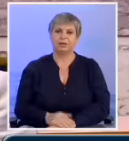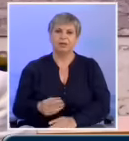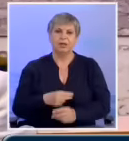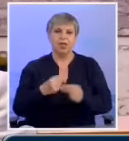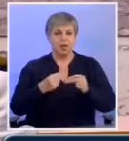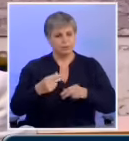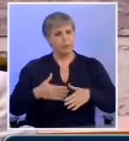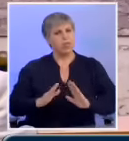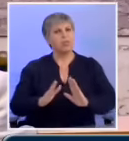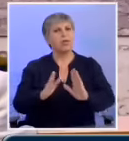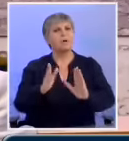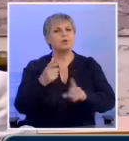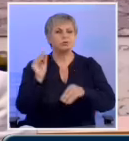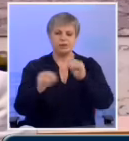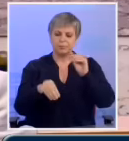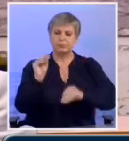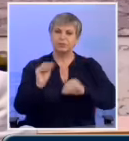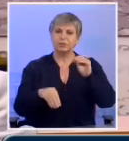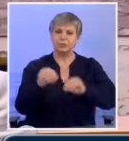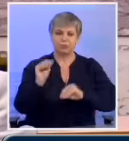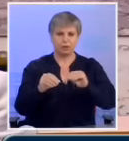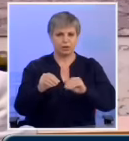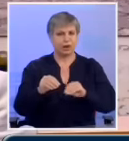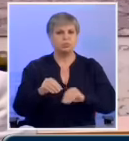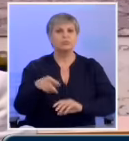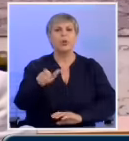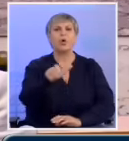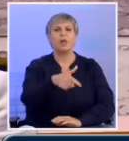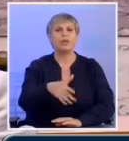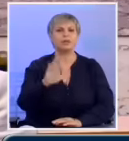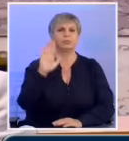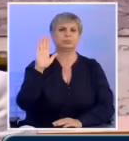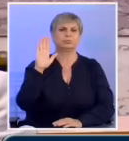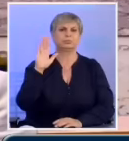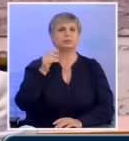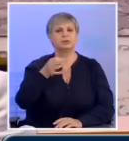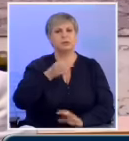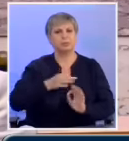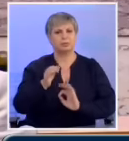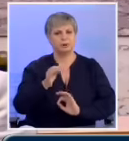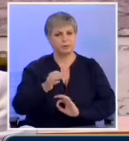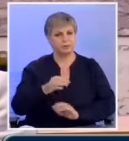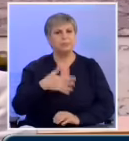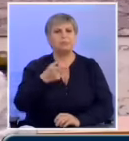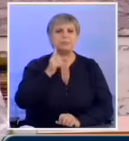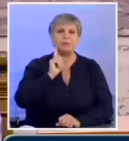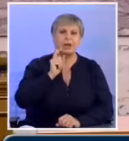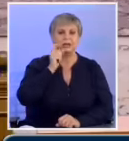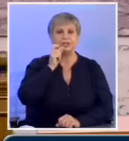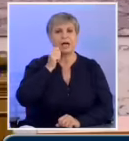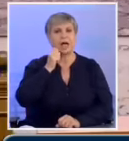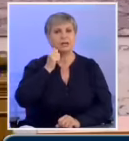θα προβούμε σε ψηφοφορία διανατάσεως της χειρός. Εκείνοι και εκείνες οι συνάδελφοι